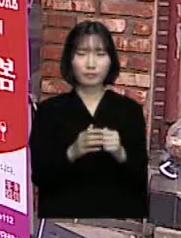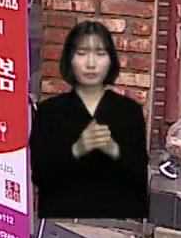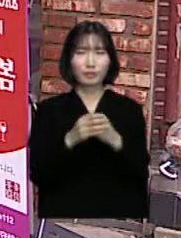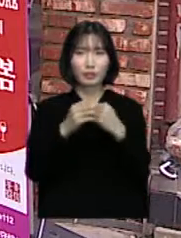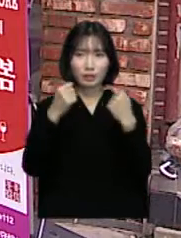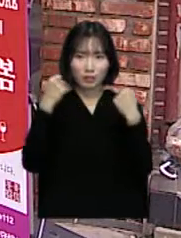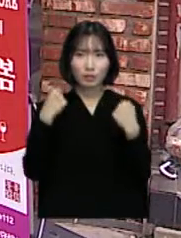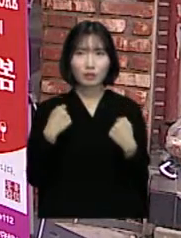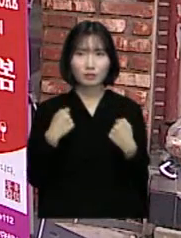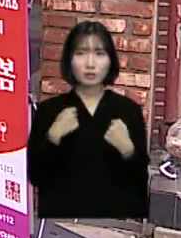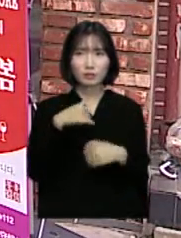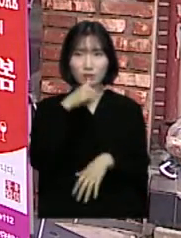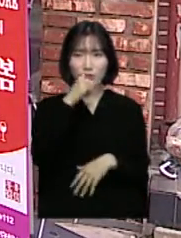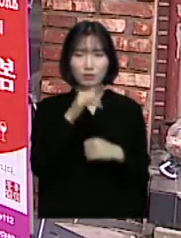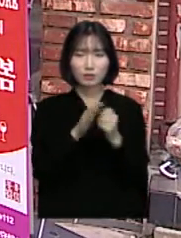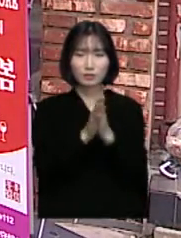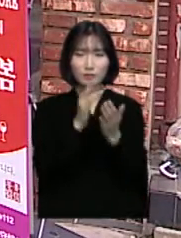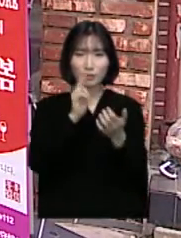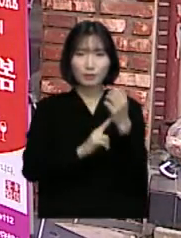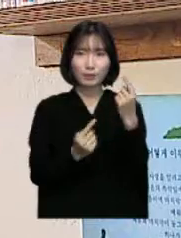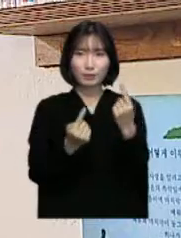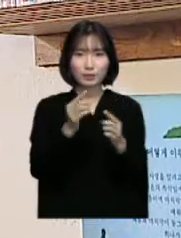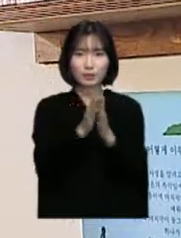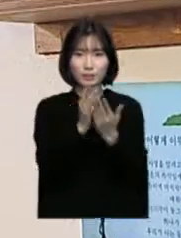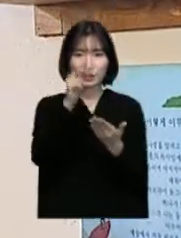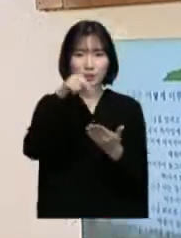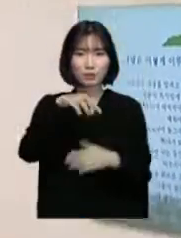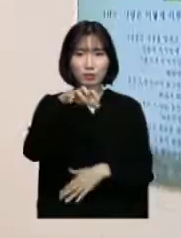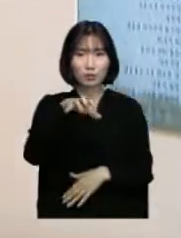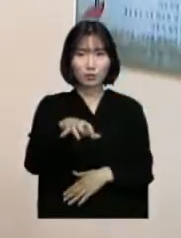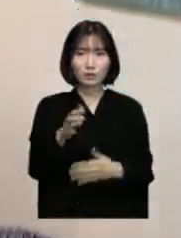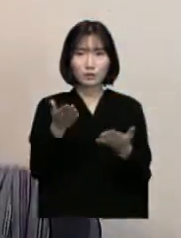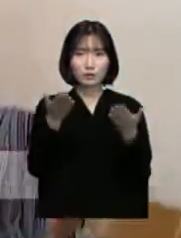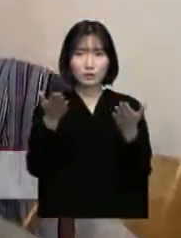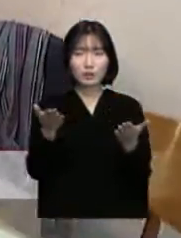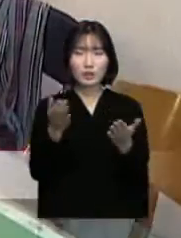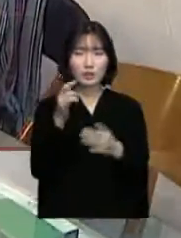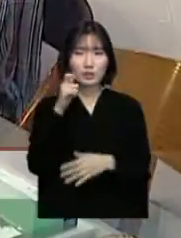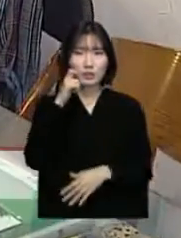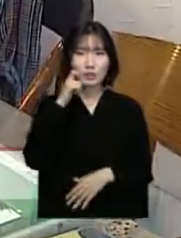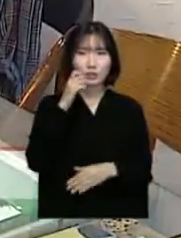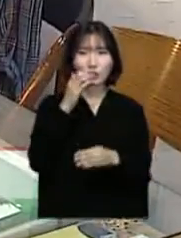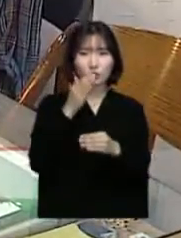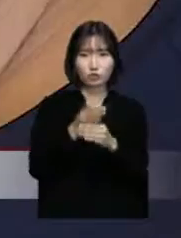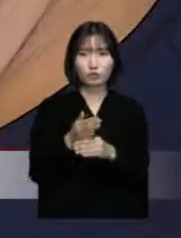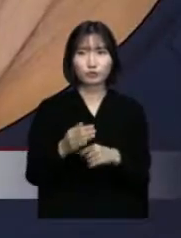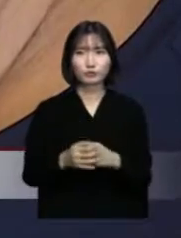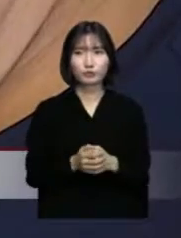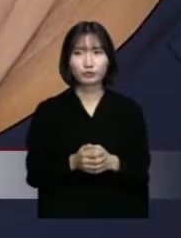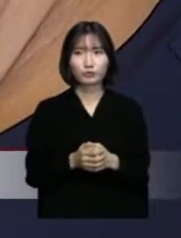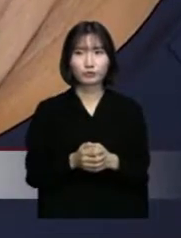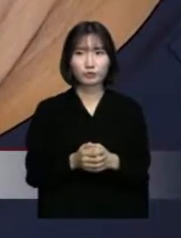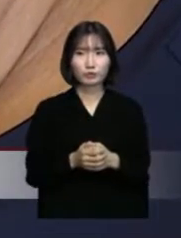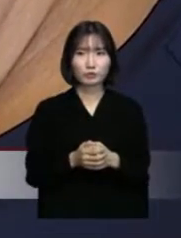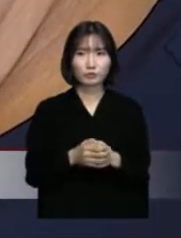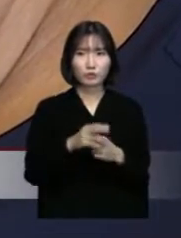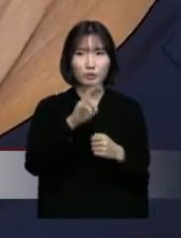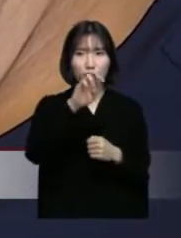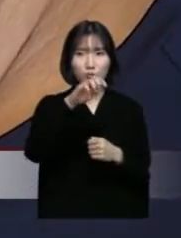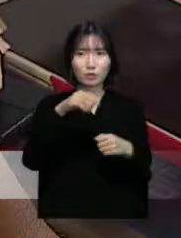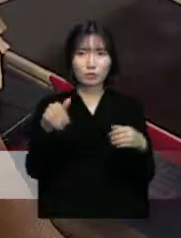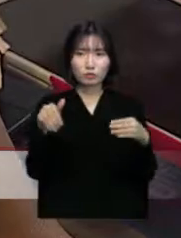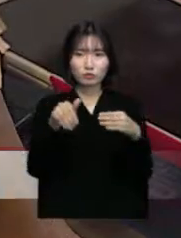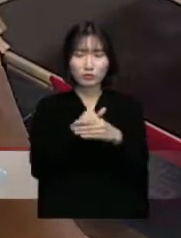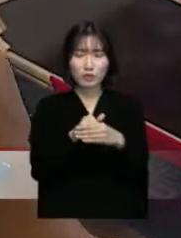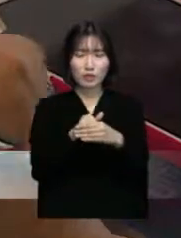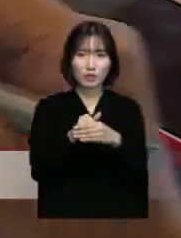것 책 판매 보다는 책을 읽는 공간을 제공해 인기를 끌고 있는 곳도 있습니다 문학 다방 본 봄은